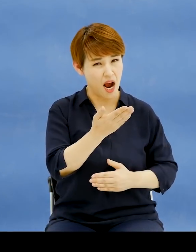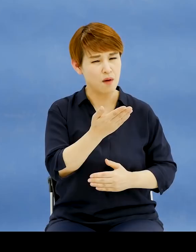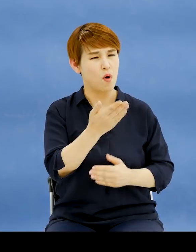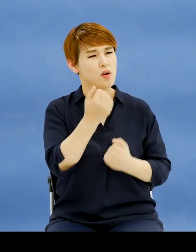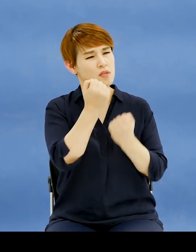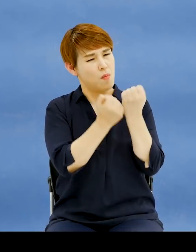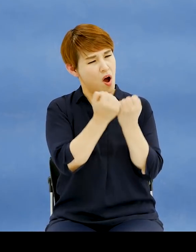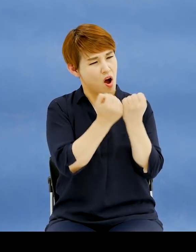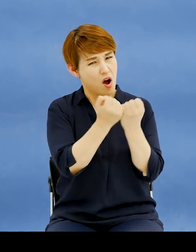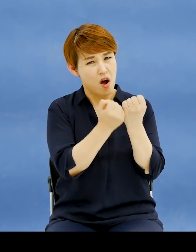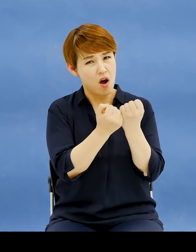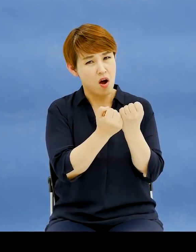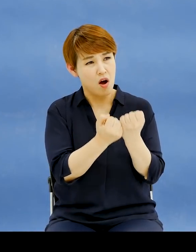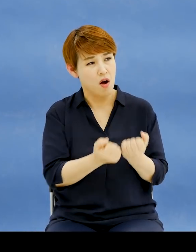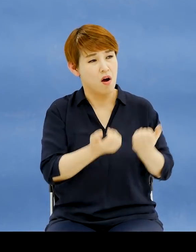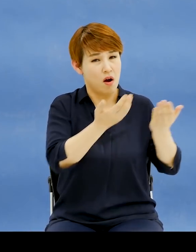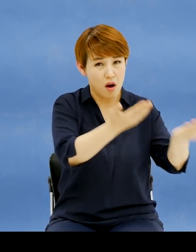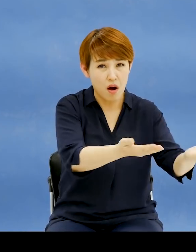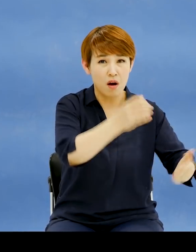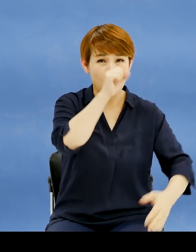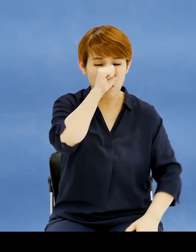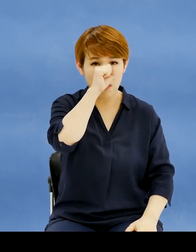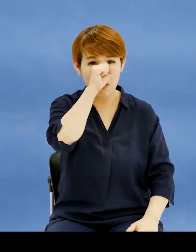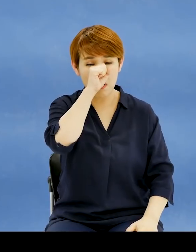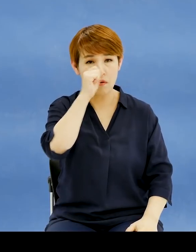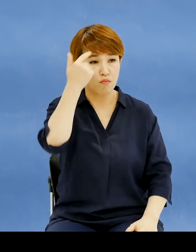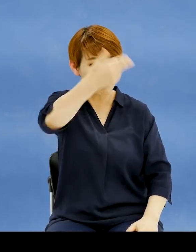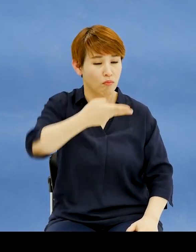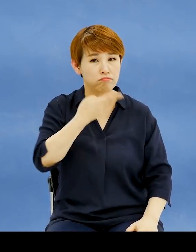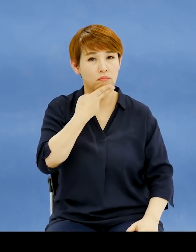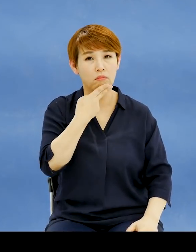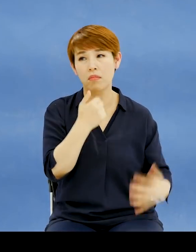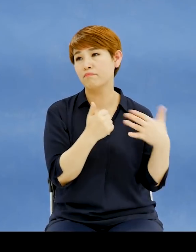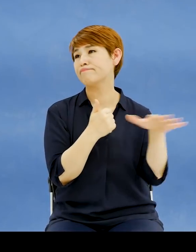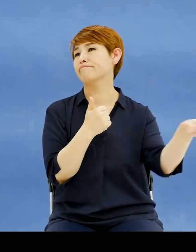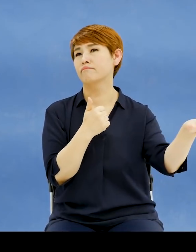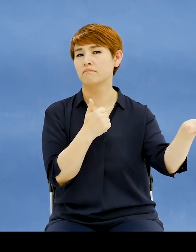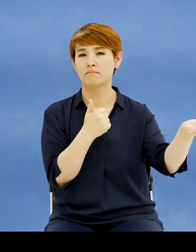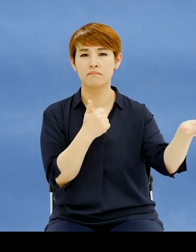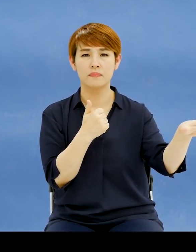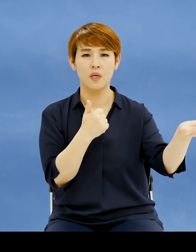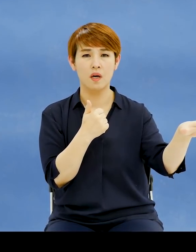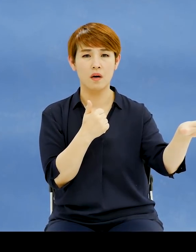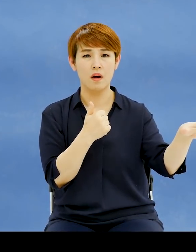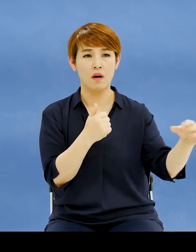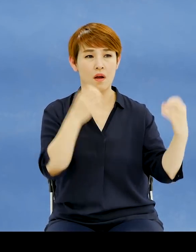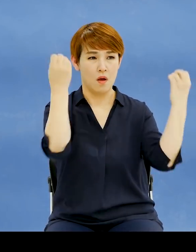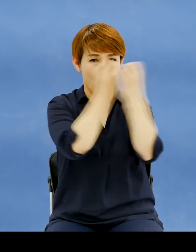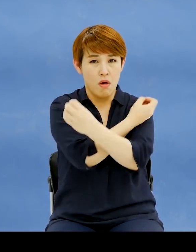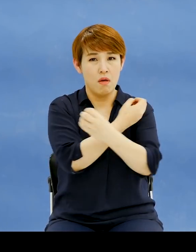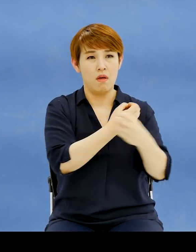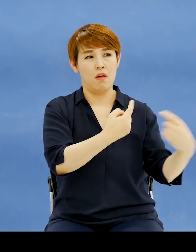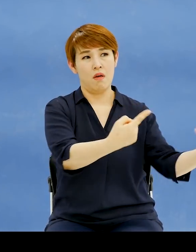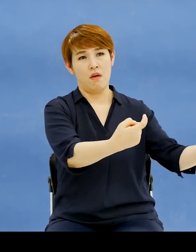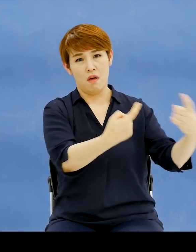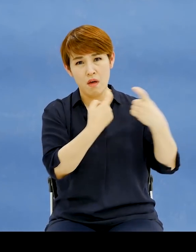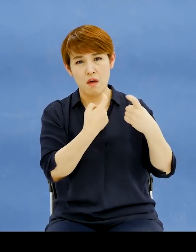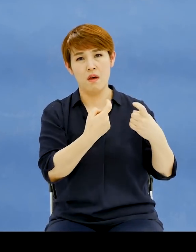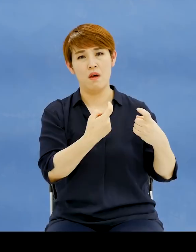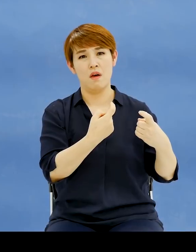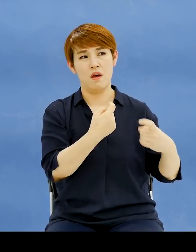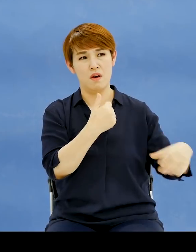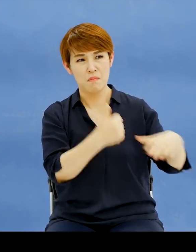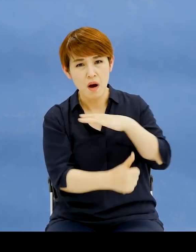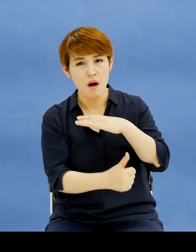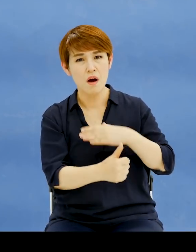있지만 뭔가 이거를 말할 수 있게 해주고 그리고 말하면 그 진실성을 믿어줘야 되는데 네, 맞습니다. 그렇지 않고 막